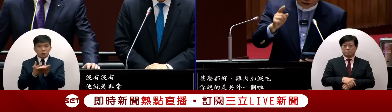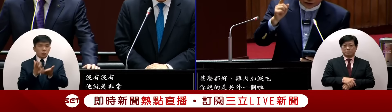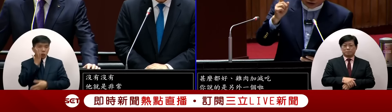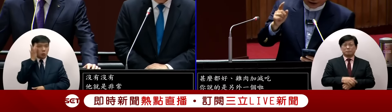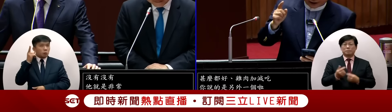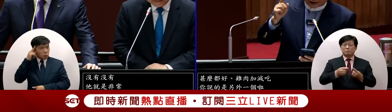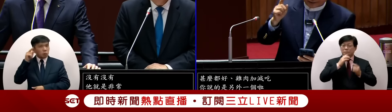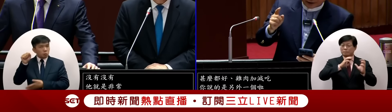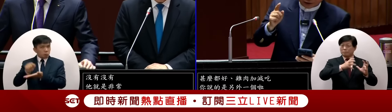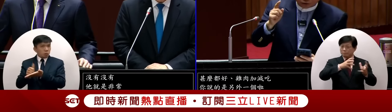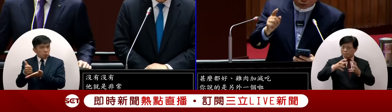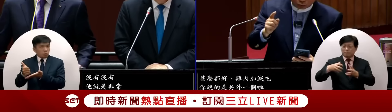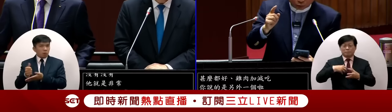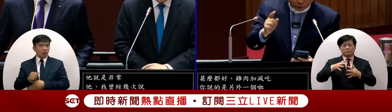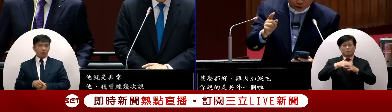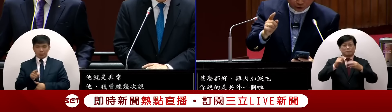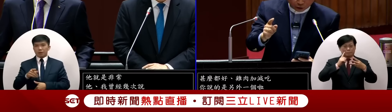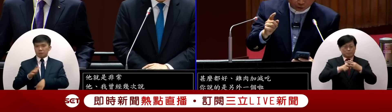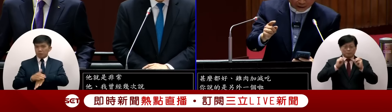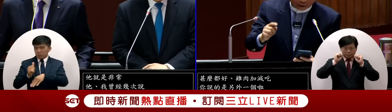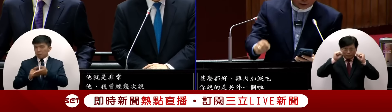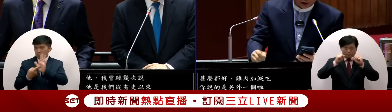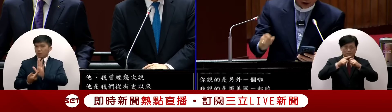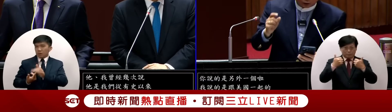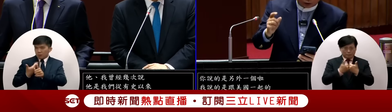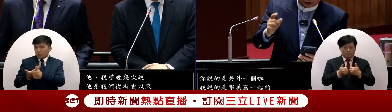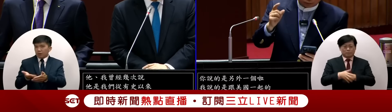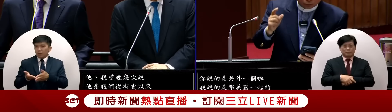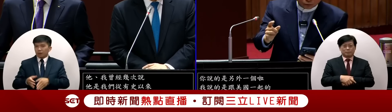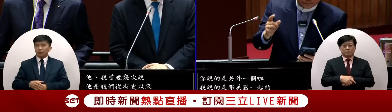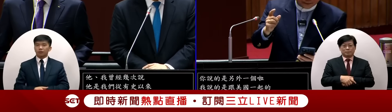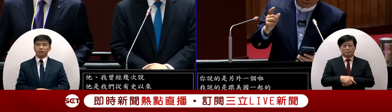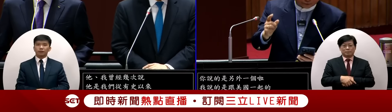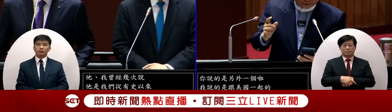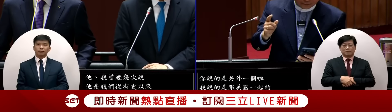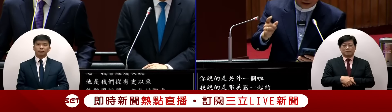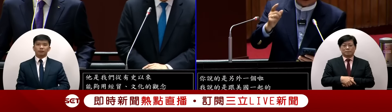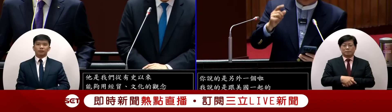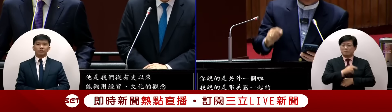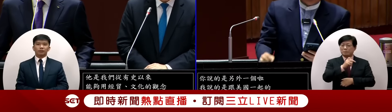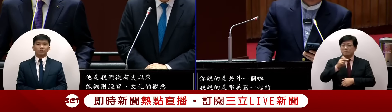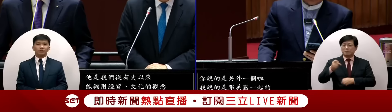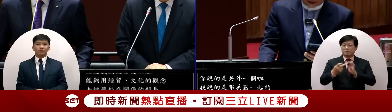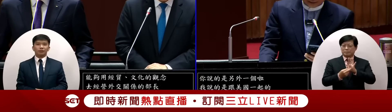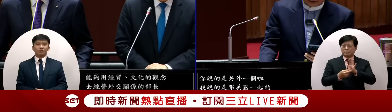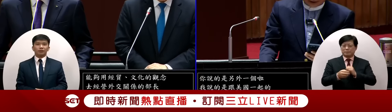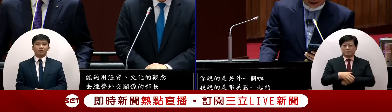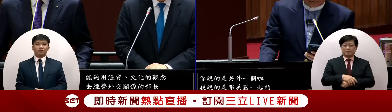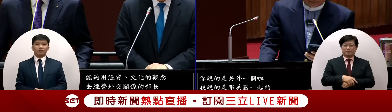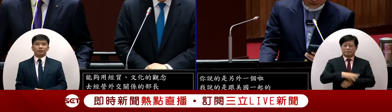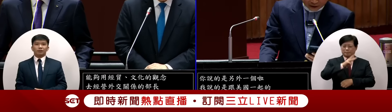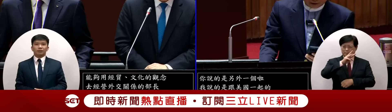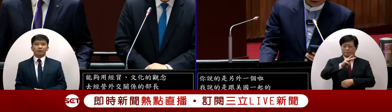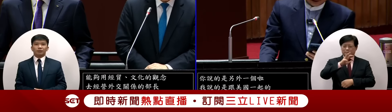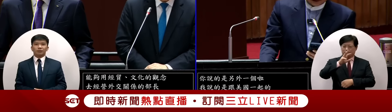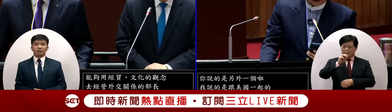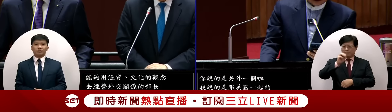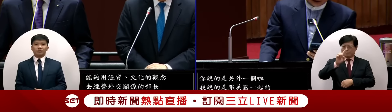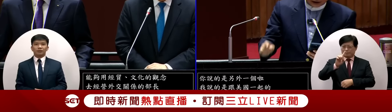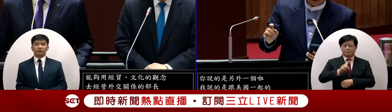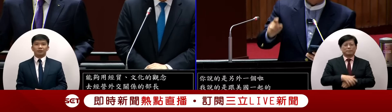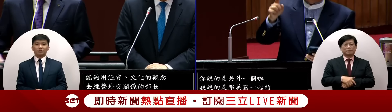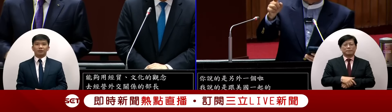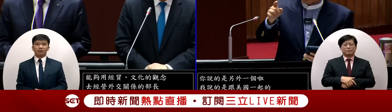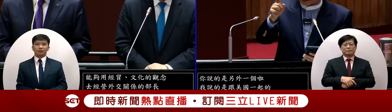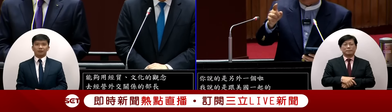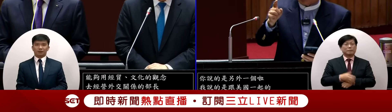发挥他的长才。 世界民主运动大会 World Movement for Democracy WMD